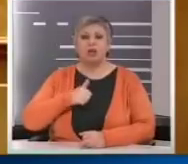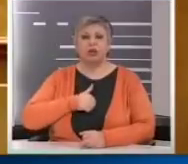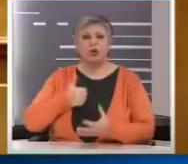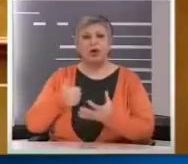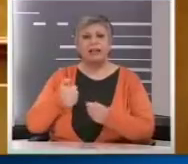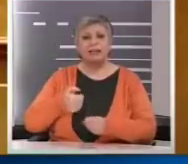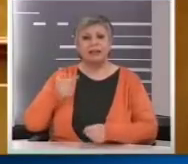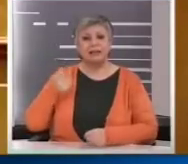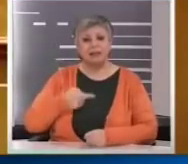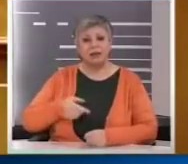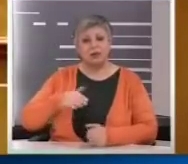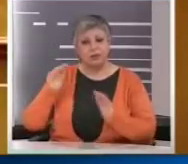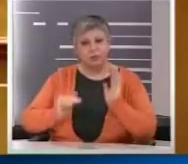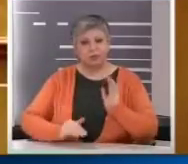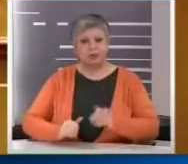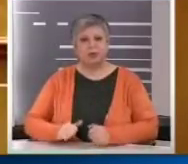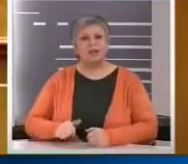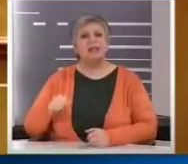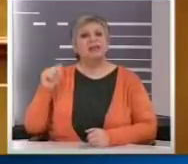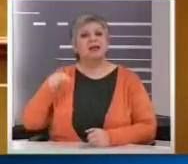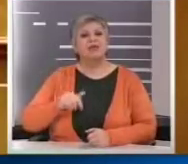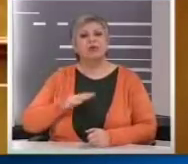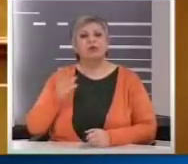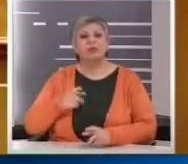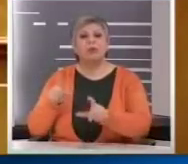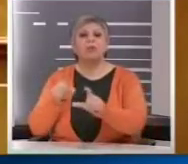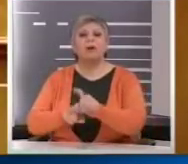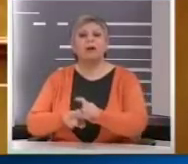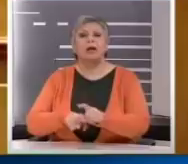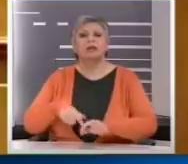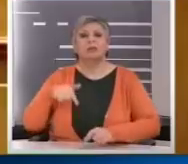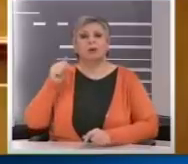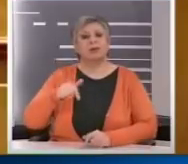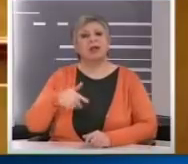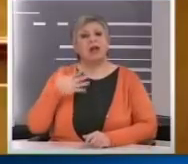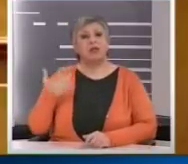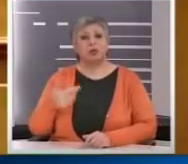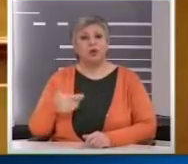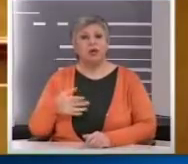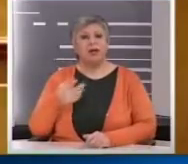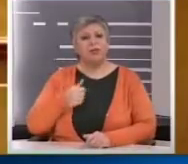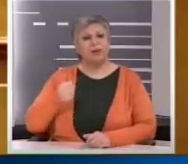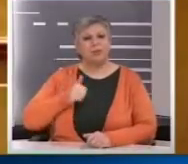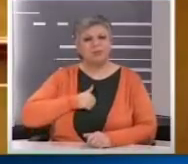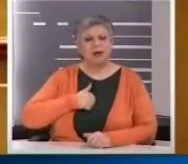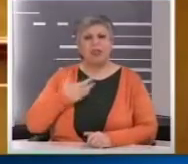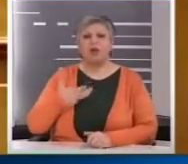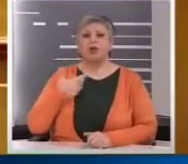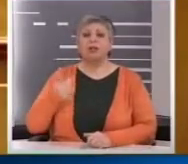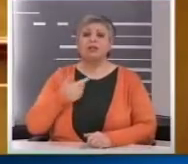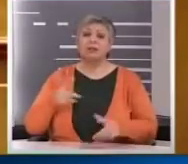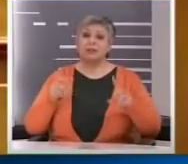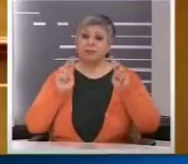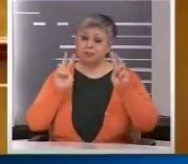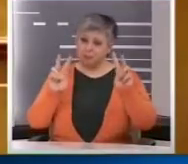φτιάχτηκε από τον ιδιοκτήτη μιας μεγάλης κλινικής στην Αθήνα, που ήταν μέρος της Κεντρικής Επιτροπής του ΠΑΣΟΚ, που είχε δανειοδοτηθεί από τον κύριο